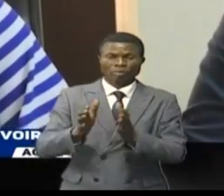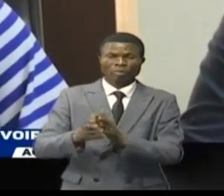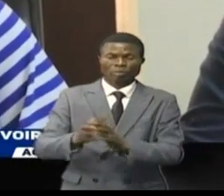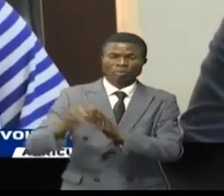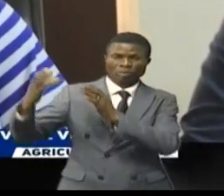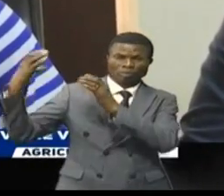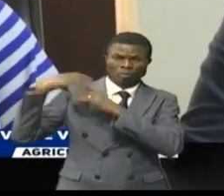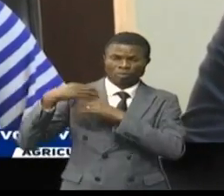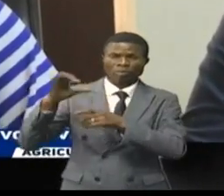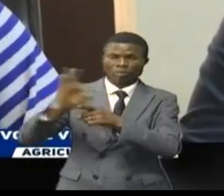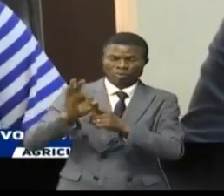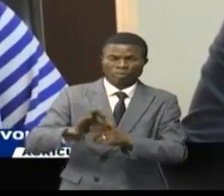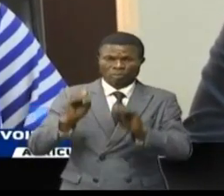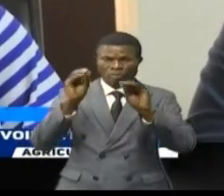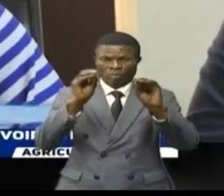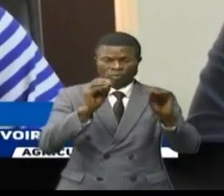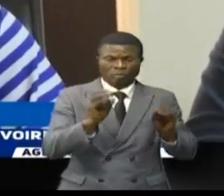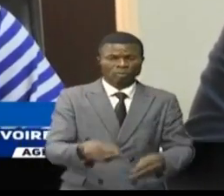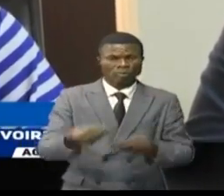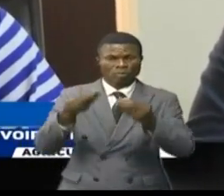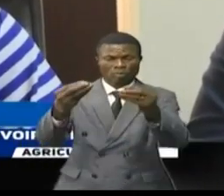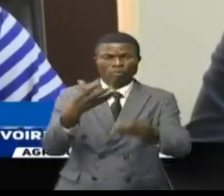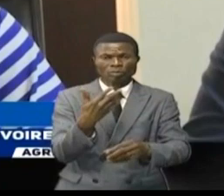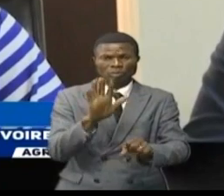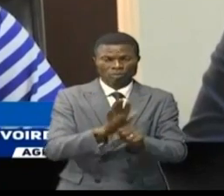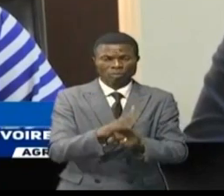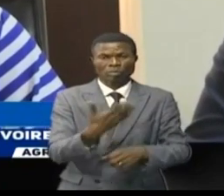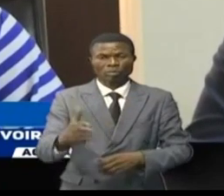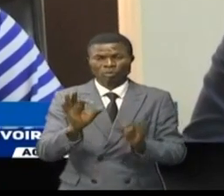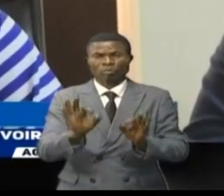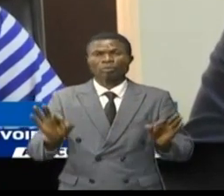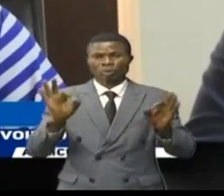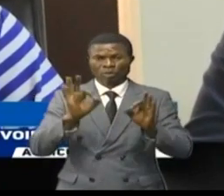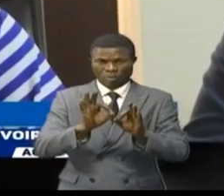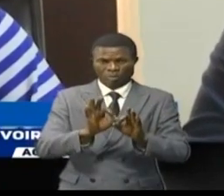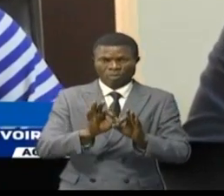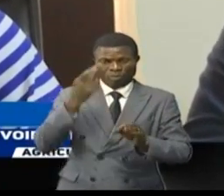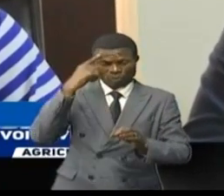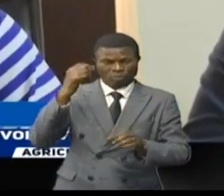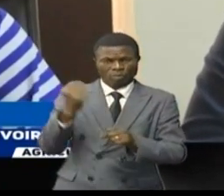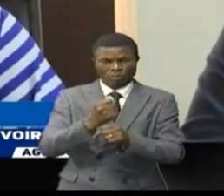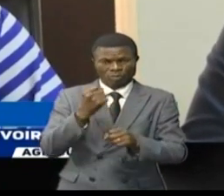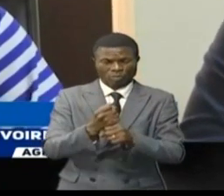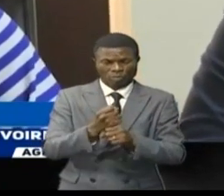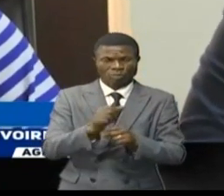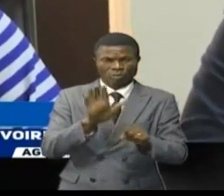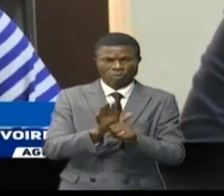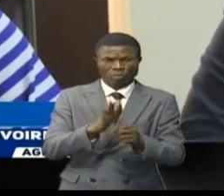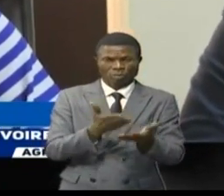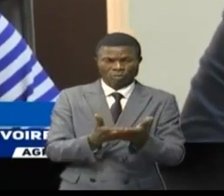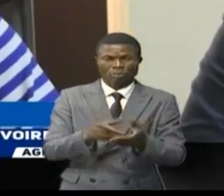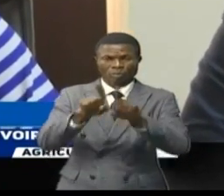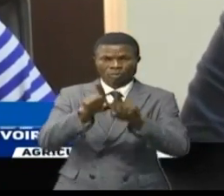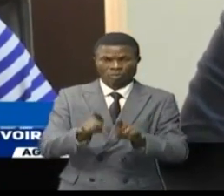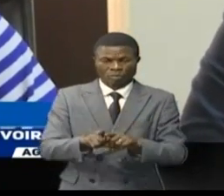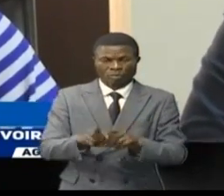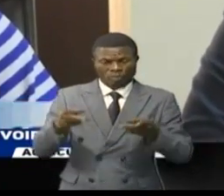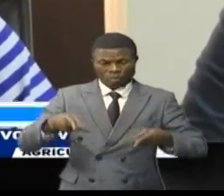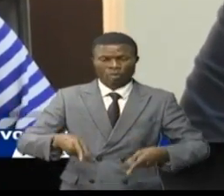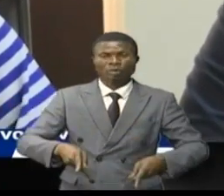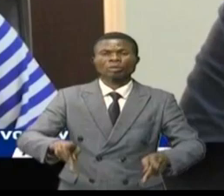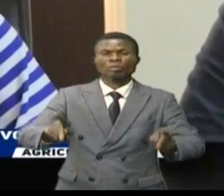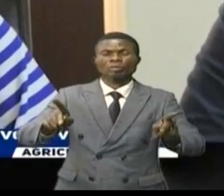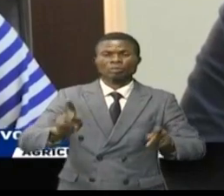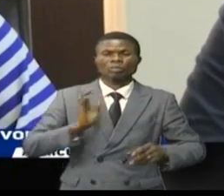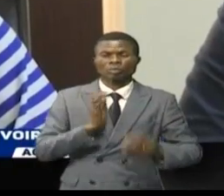former ce corps d'élite et de le doter d'équipements nécessaires à pouvoir assurer leur déploiement. Nous allons également permettre à nos